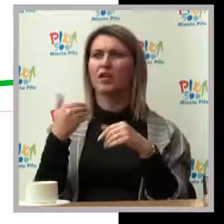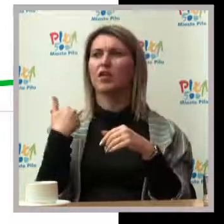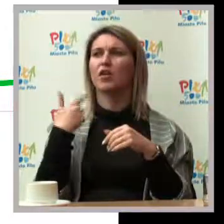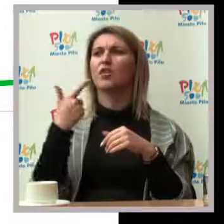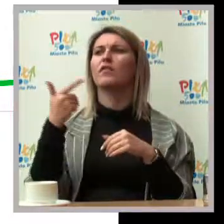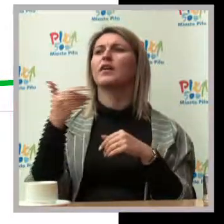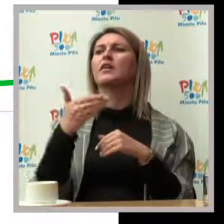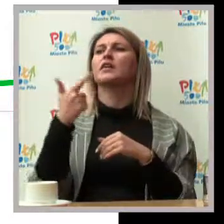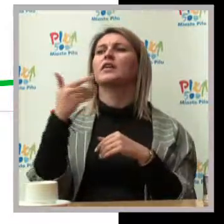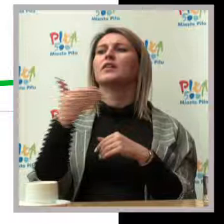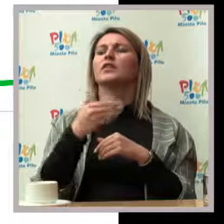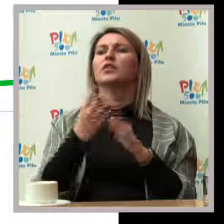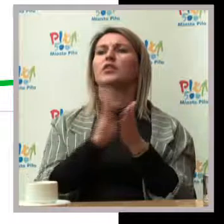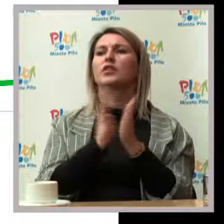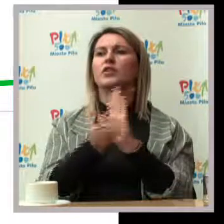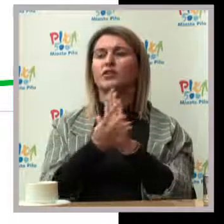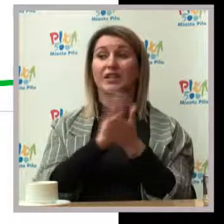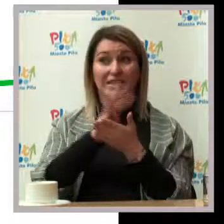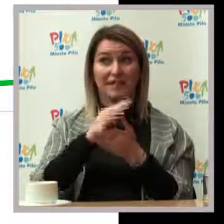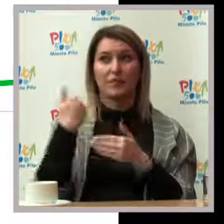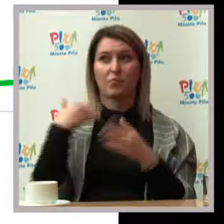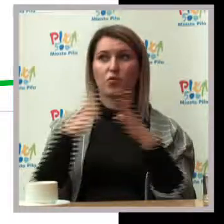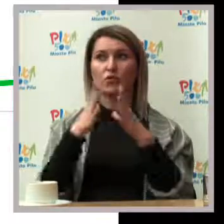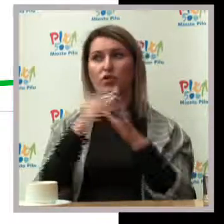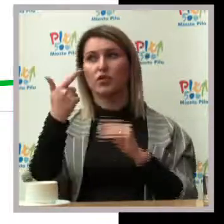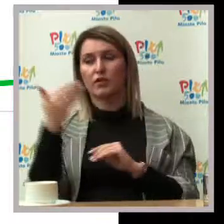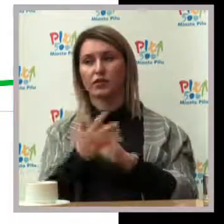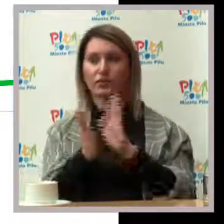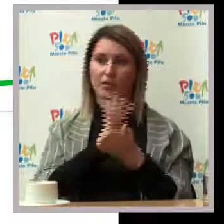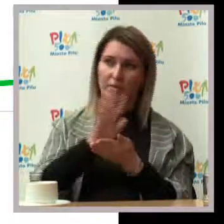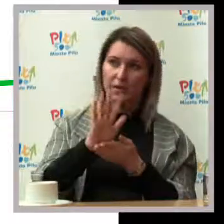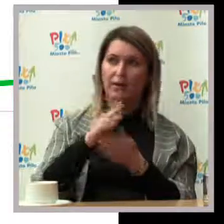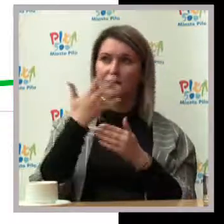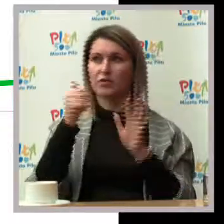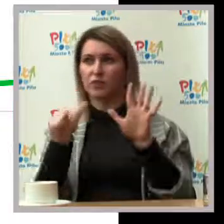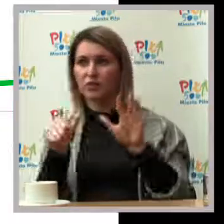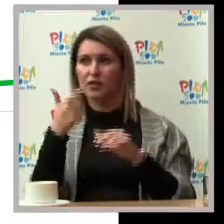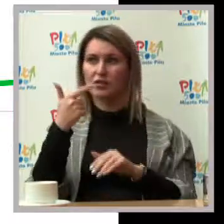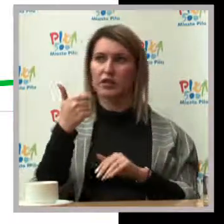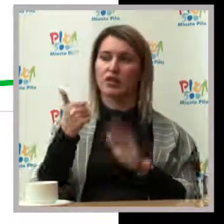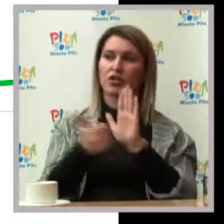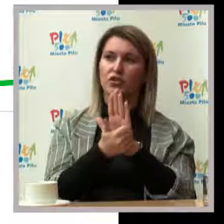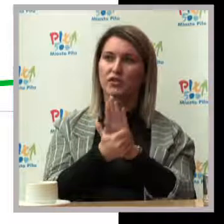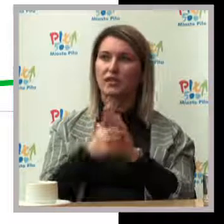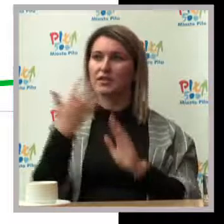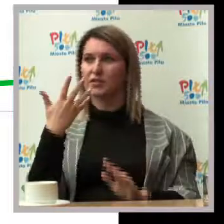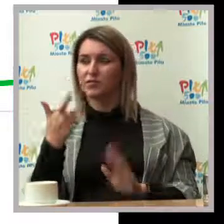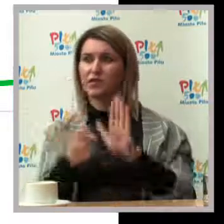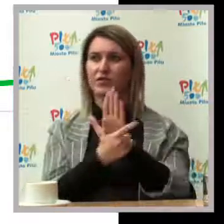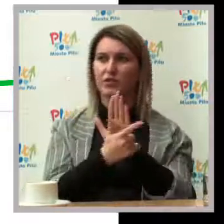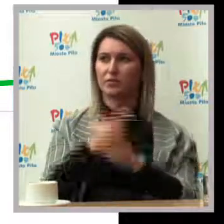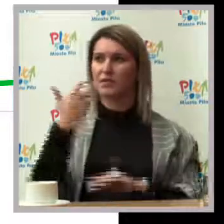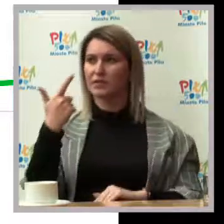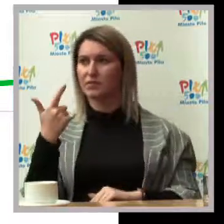roku 2015 było to 6 milionów, w 2016 5, w 2017 był spadek, w 2018 przekroczy